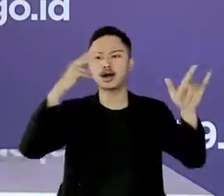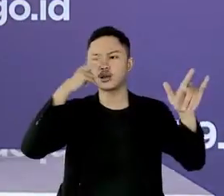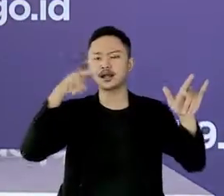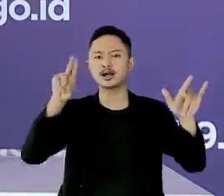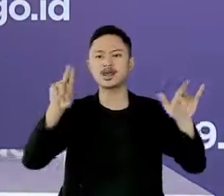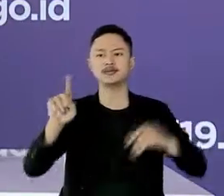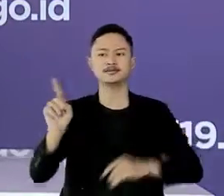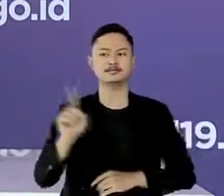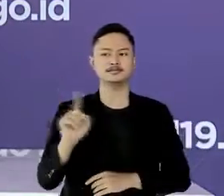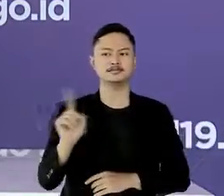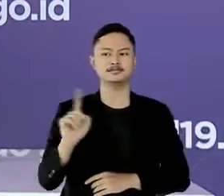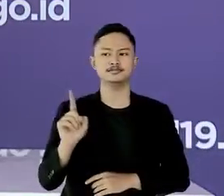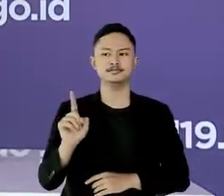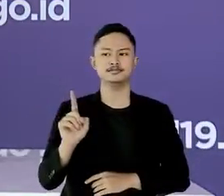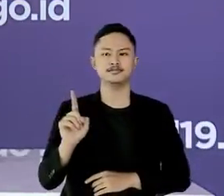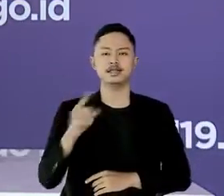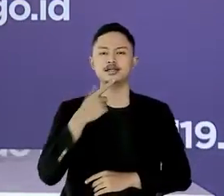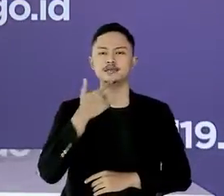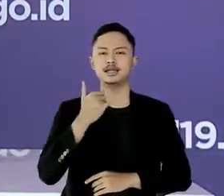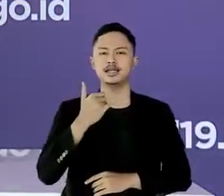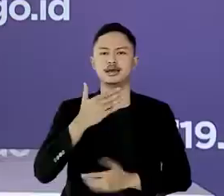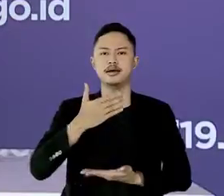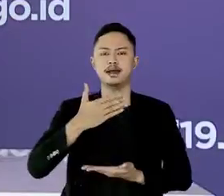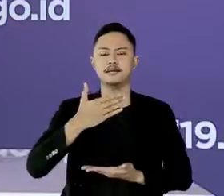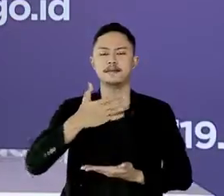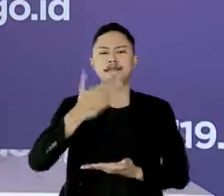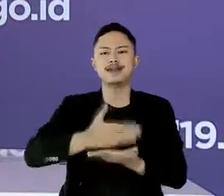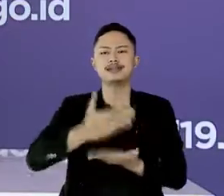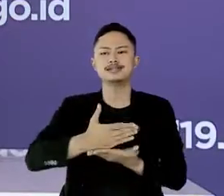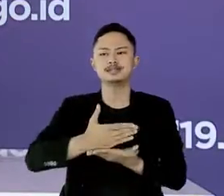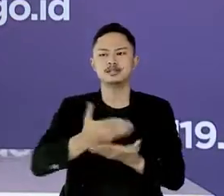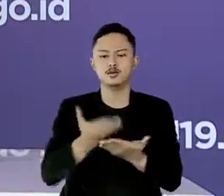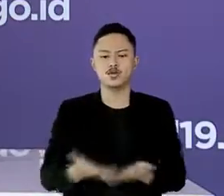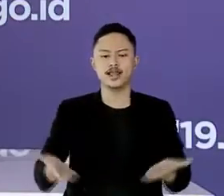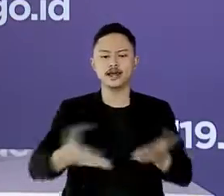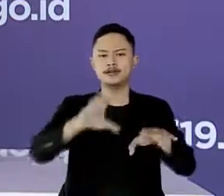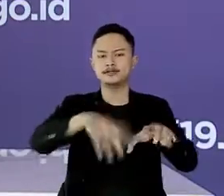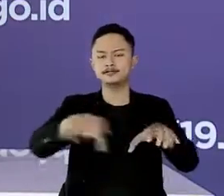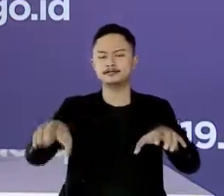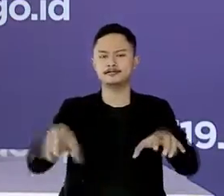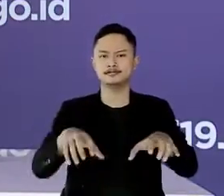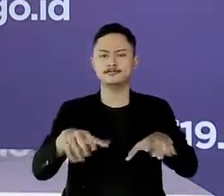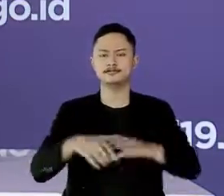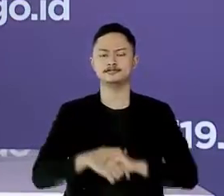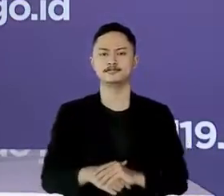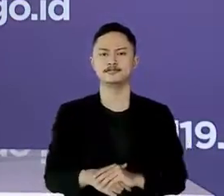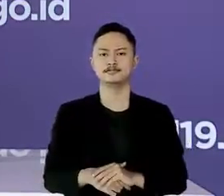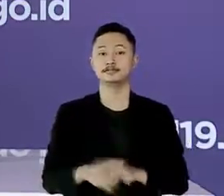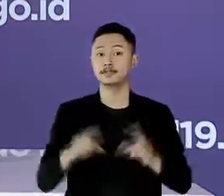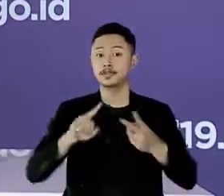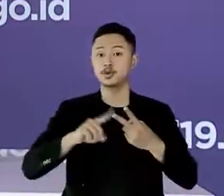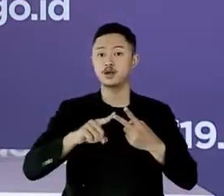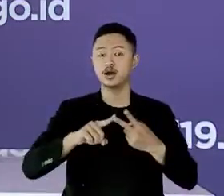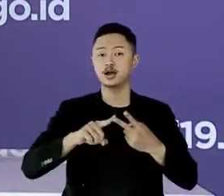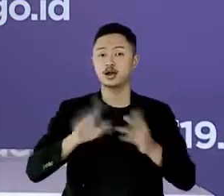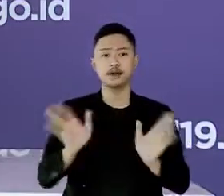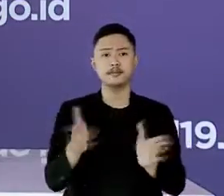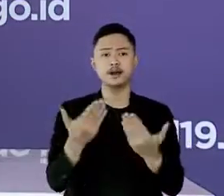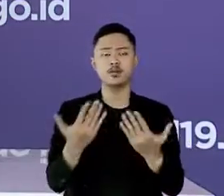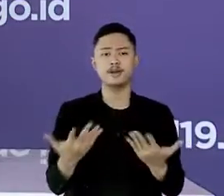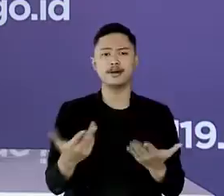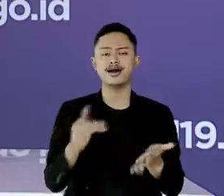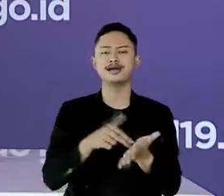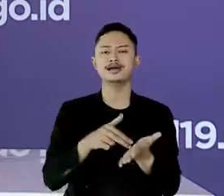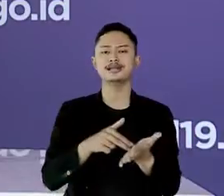atas batas wilayah administrasi provinsi kabupaten atau kota kemudian menetapkan setiap pelaku